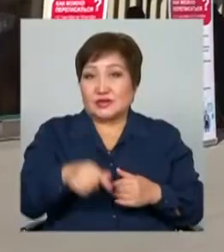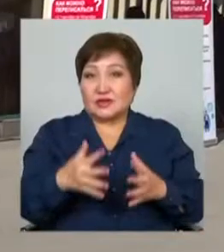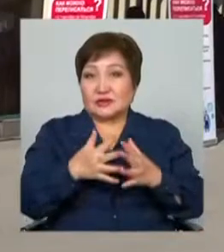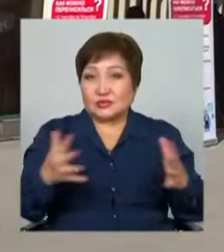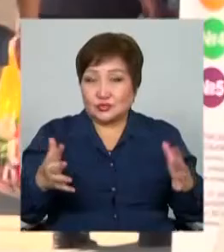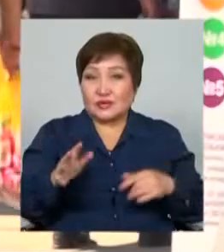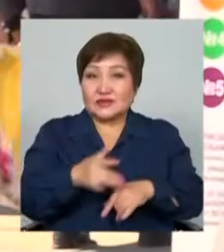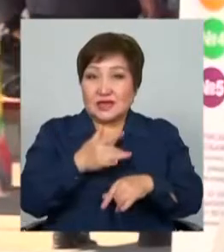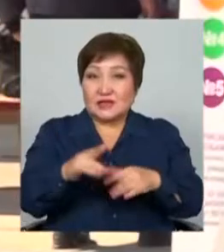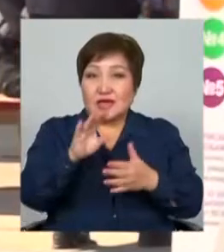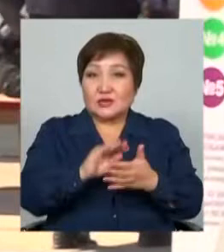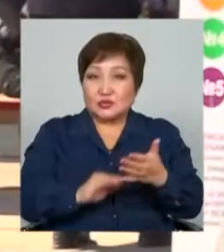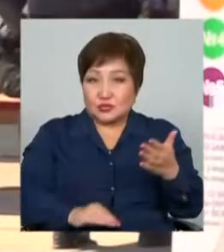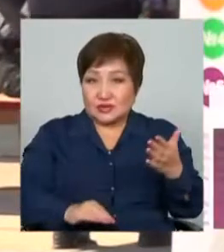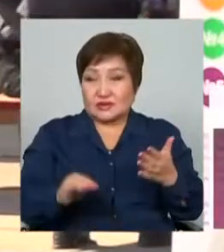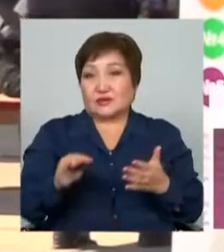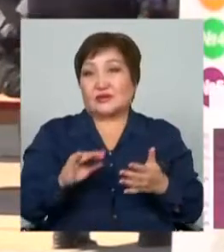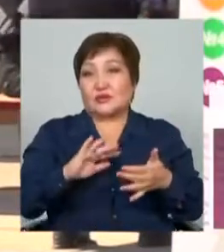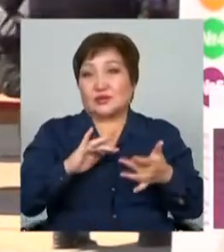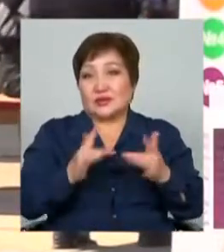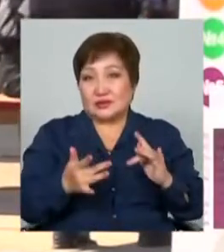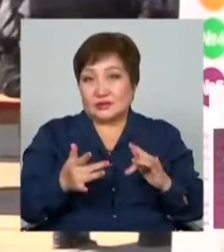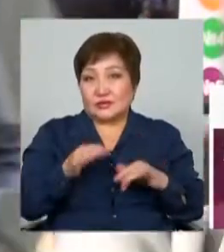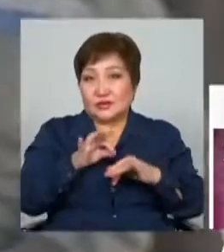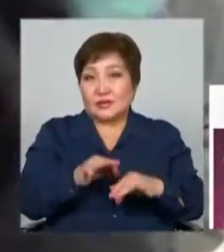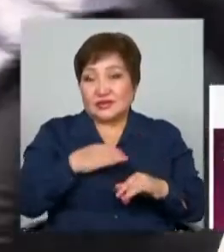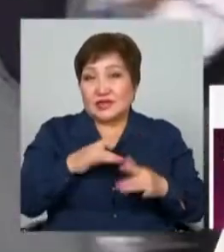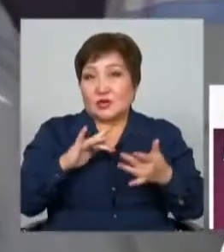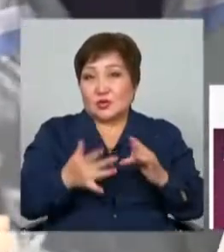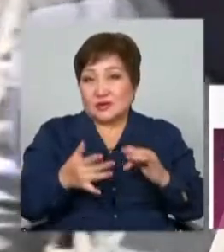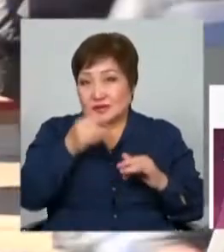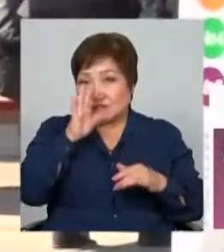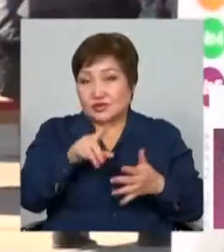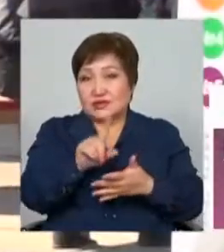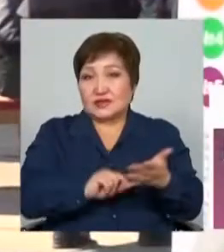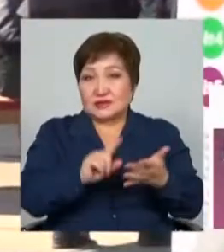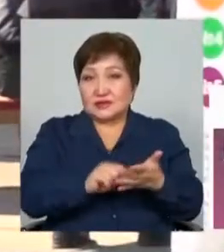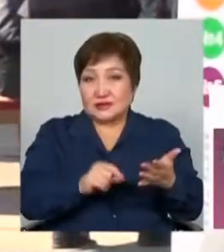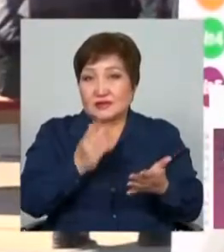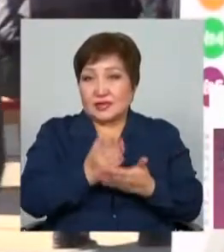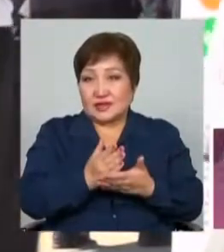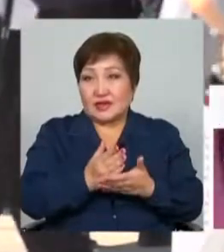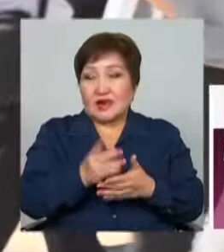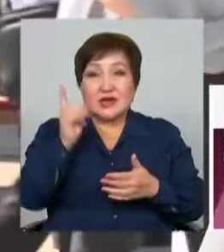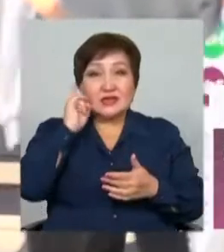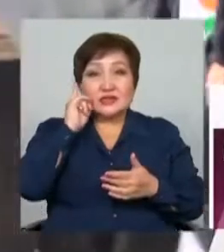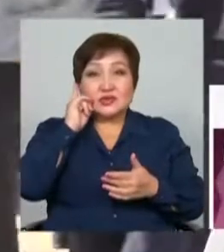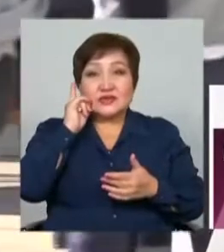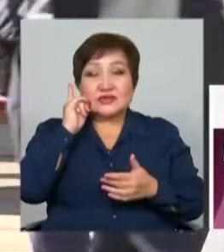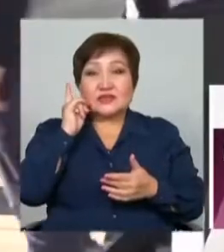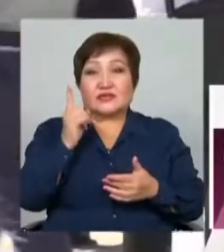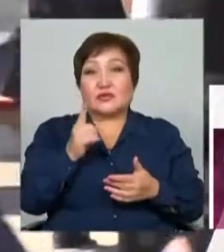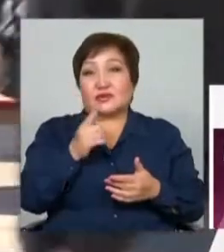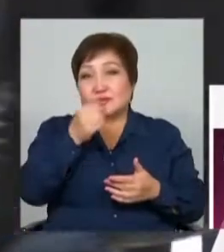онлайн өтіпті. Онлайн санаққа өте алмайтын біздің зейнеткерлеріміз бар, сотовый телефонды қолдан алмайтын сондай